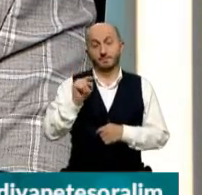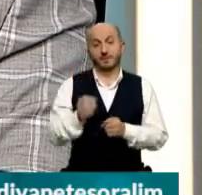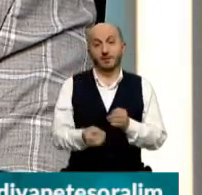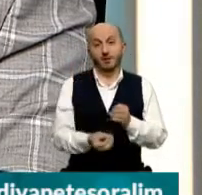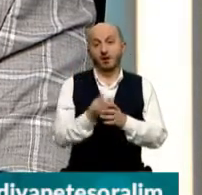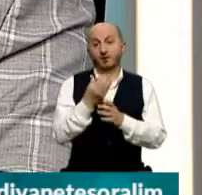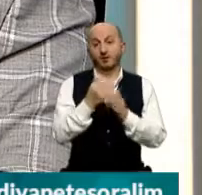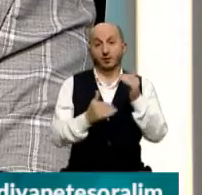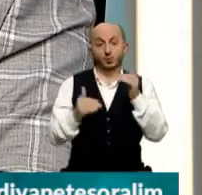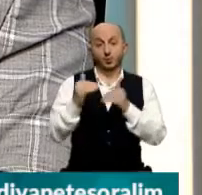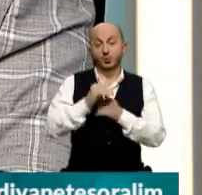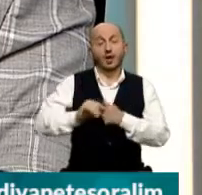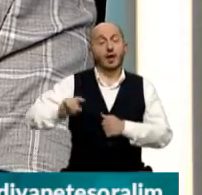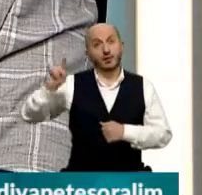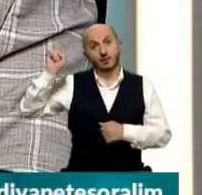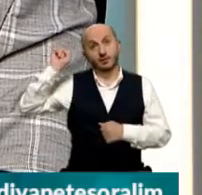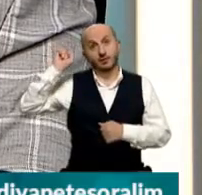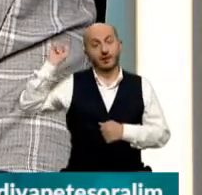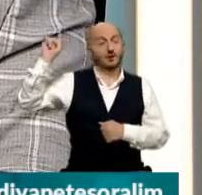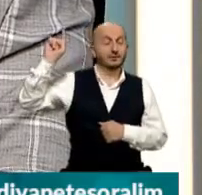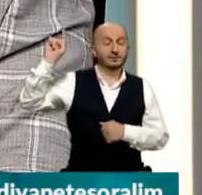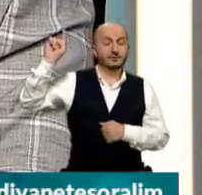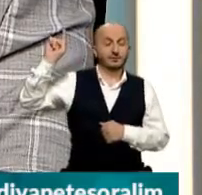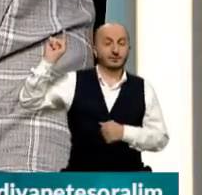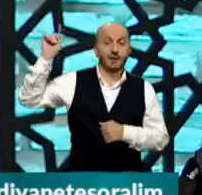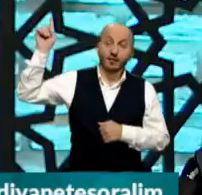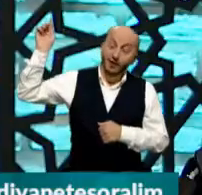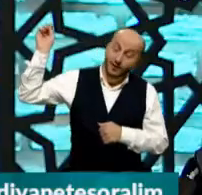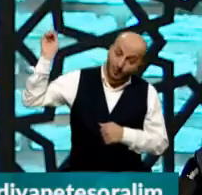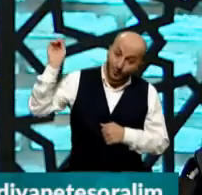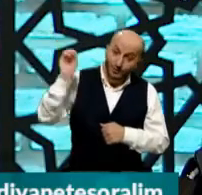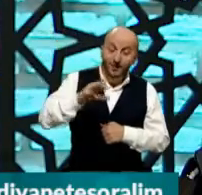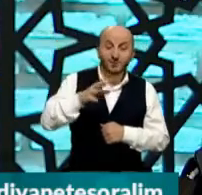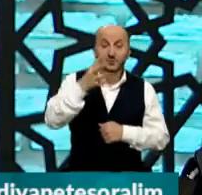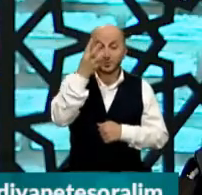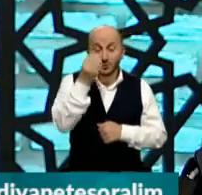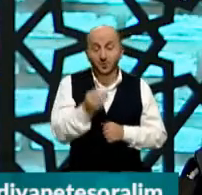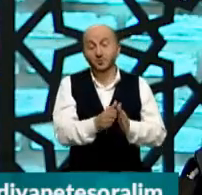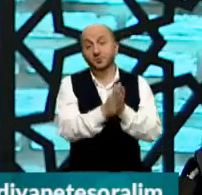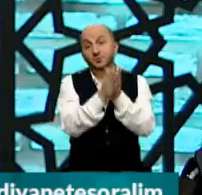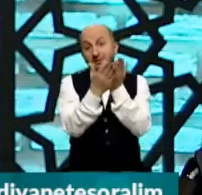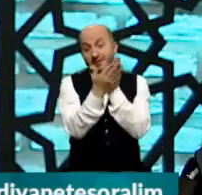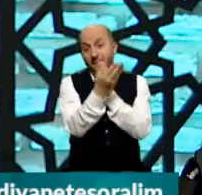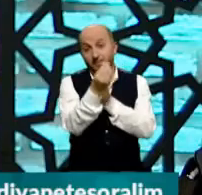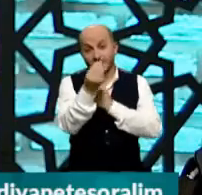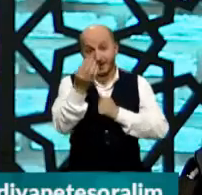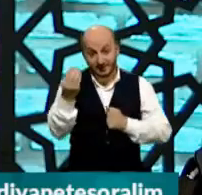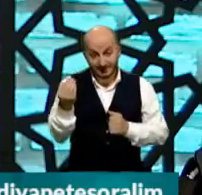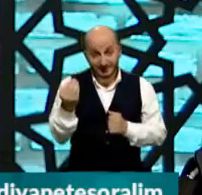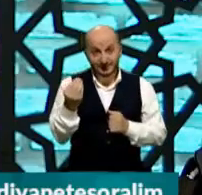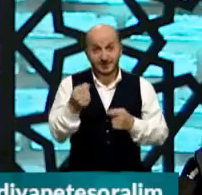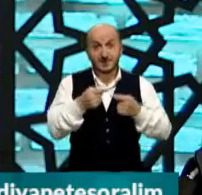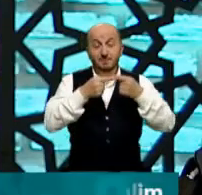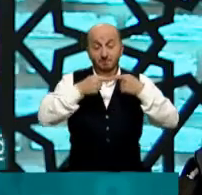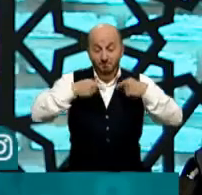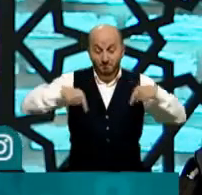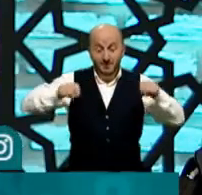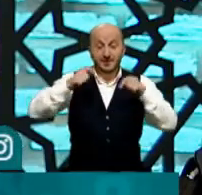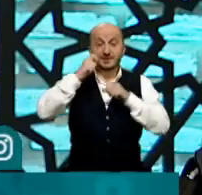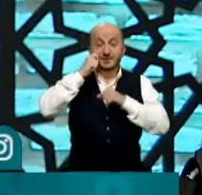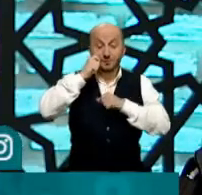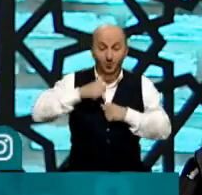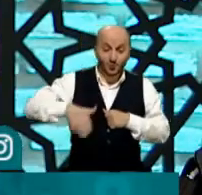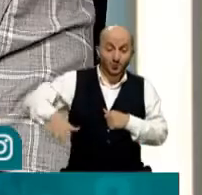Kaynak Yüce Rabbimizdir ve Yüce Rabbimizin göndermiş olduğu kitaplardır. Onun için biz Müslümanlar